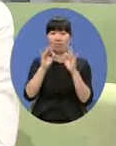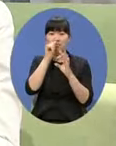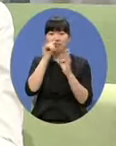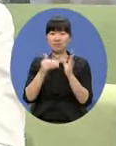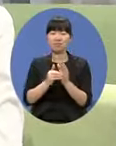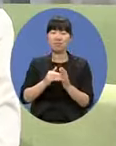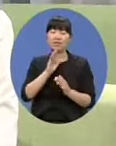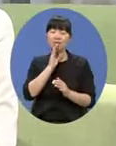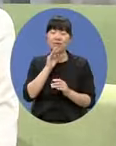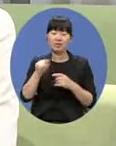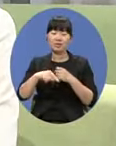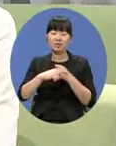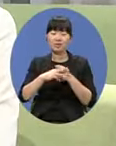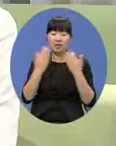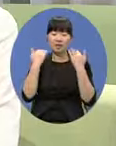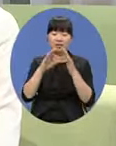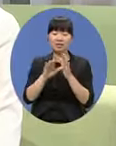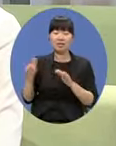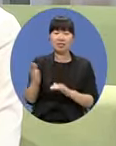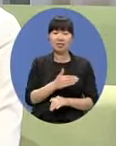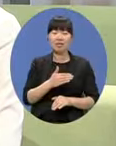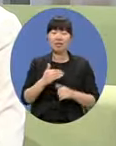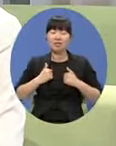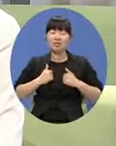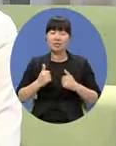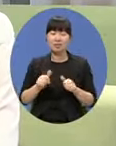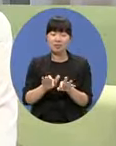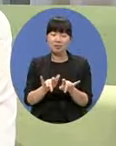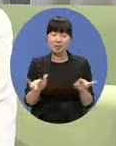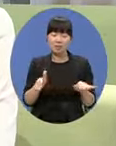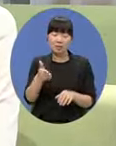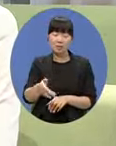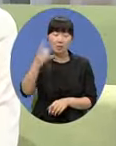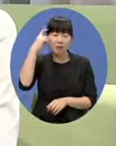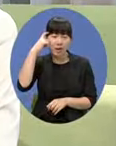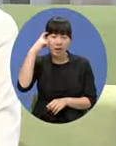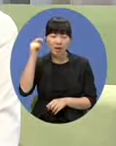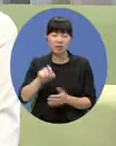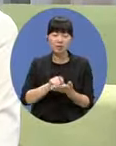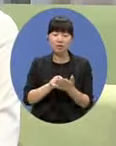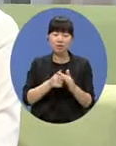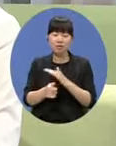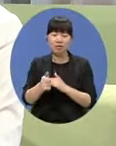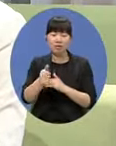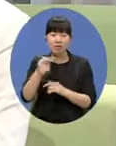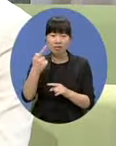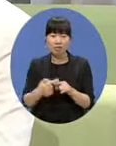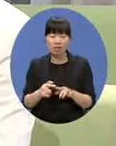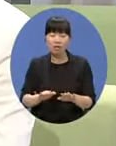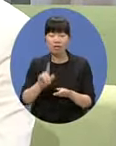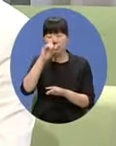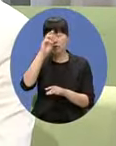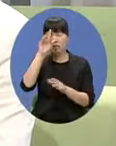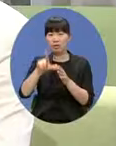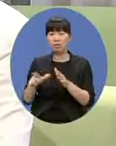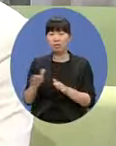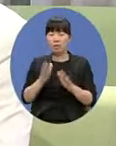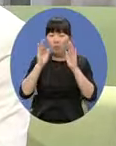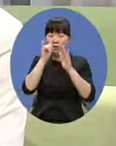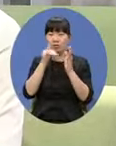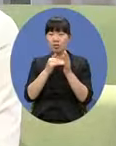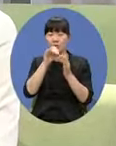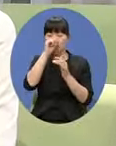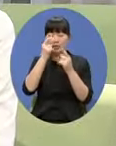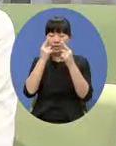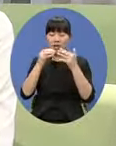정말 뭐 초등학교 때까지 열심히 피아노 전공할 듯이 하다가 또 축구 선수로 뛰다가 중학교 때부터 공부를 해서 좋은